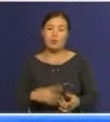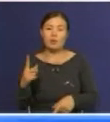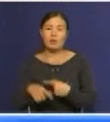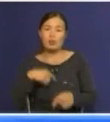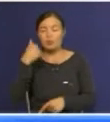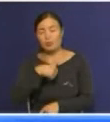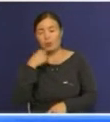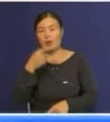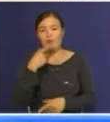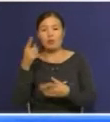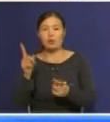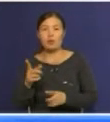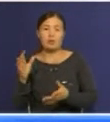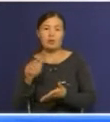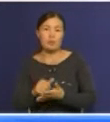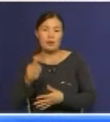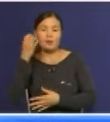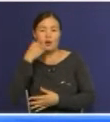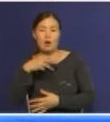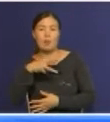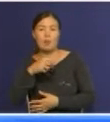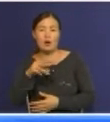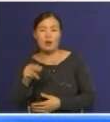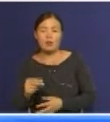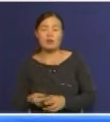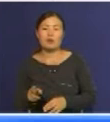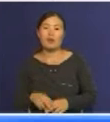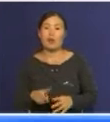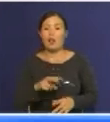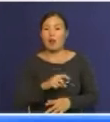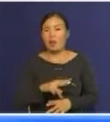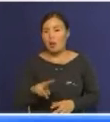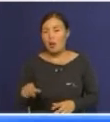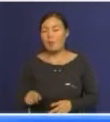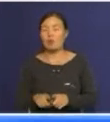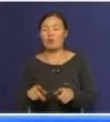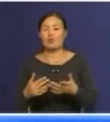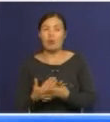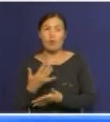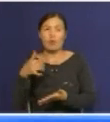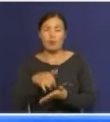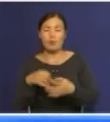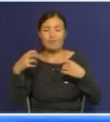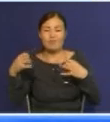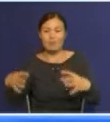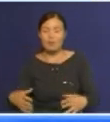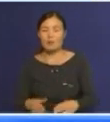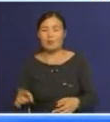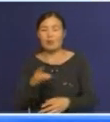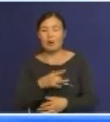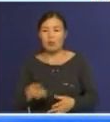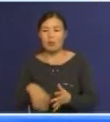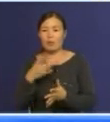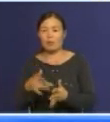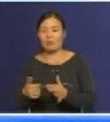году. Говорилось и о замене старых мачт уличного освещения и ламп, а также установке новых. Эти работы проведены в районе